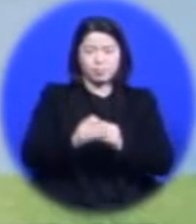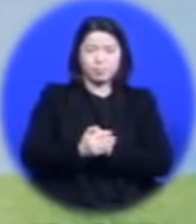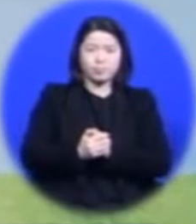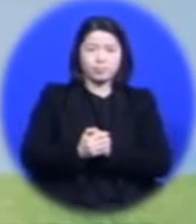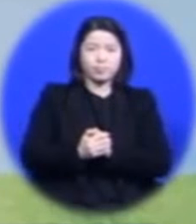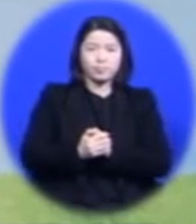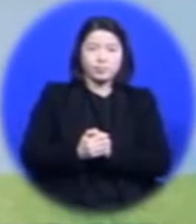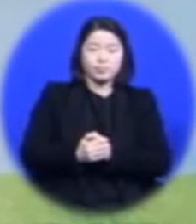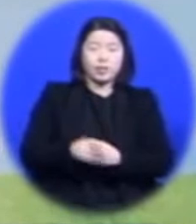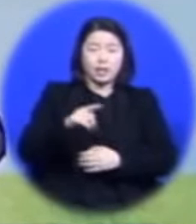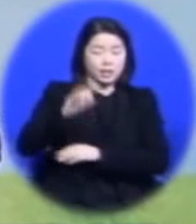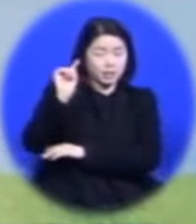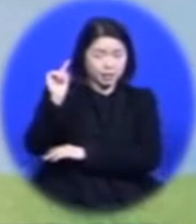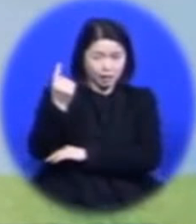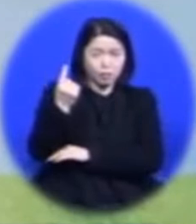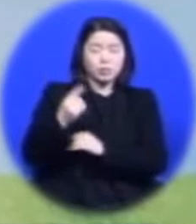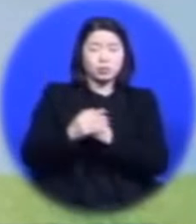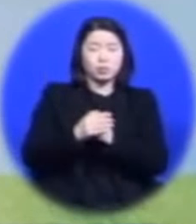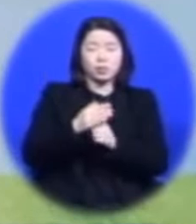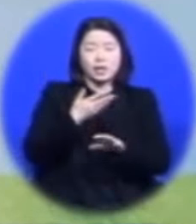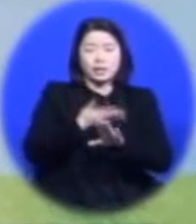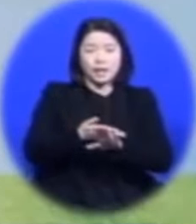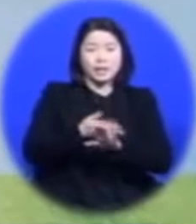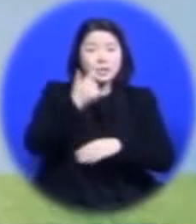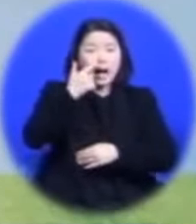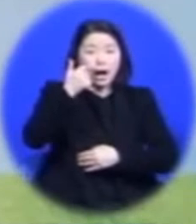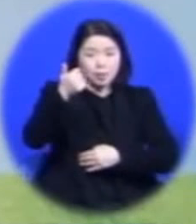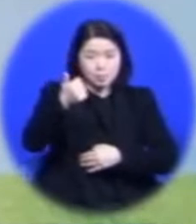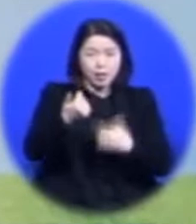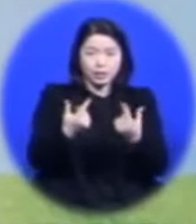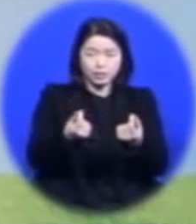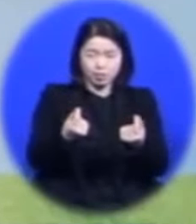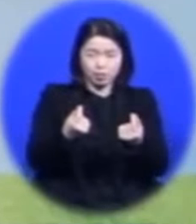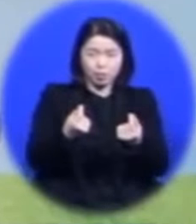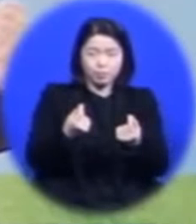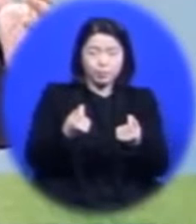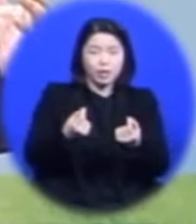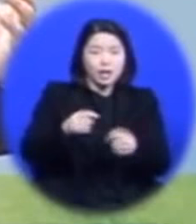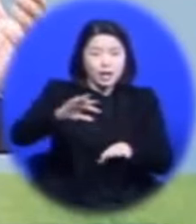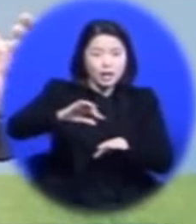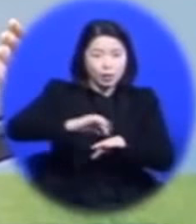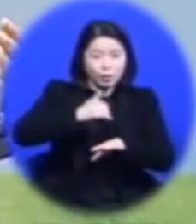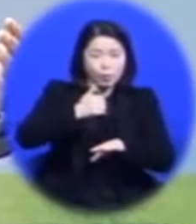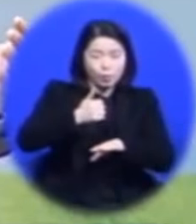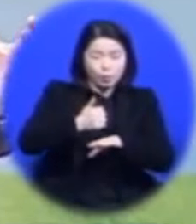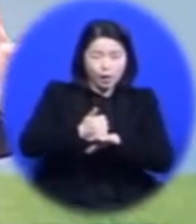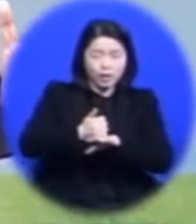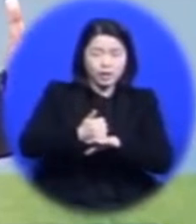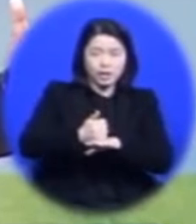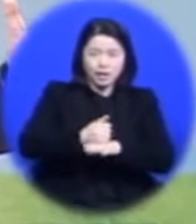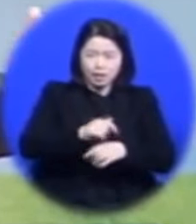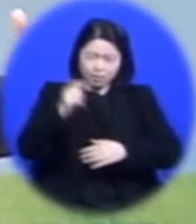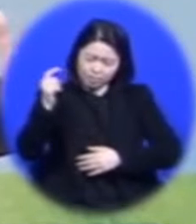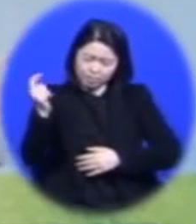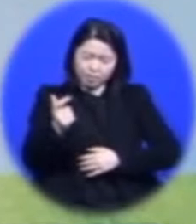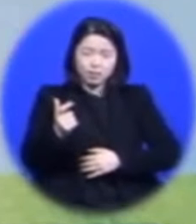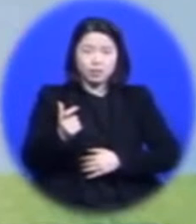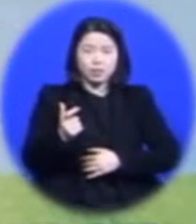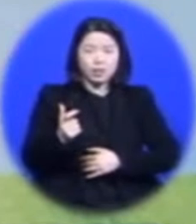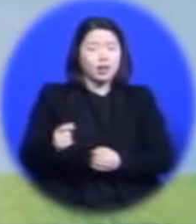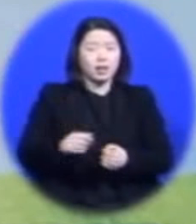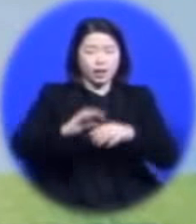하십니다이 다윗도 연어 아버지처럼 그 솔로몬 왕이 아주 강대한 나라를 이루게 되기를